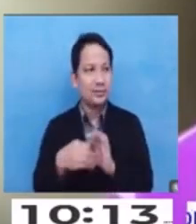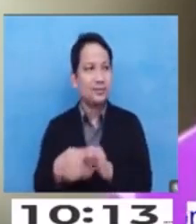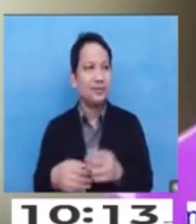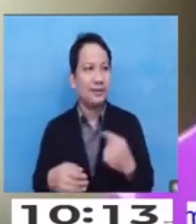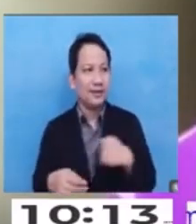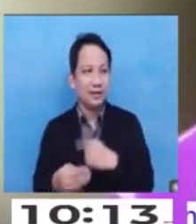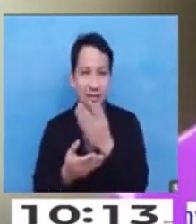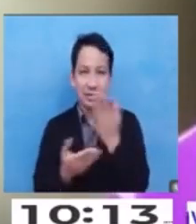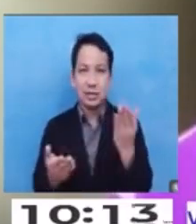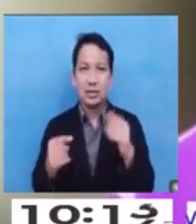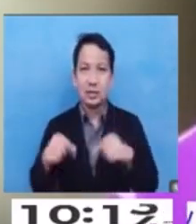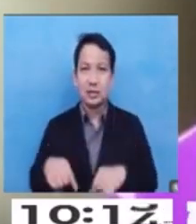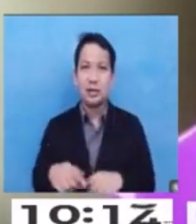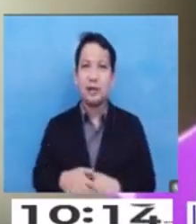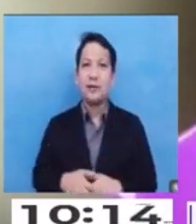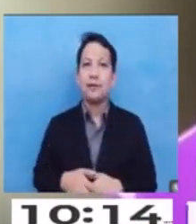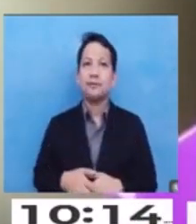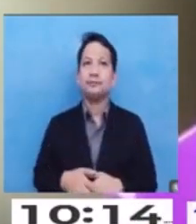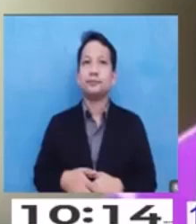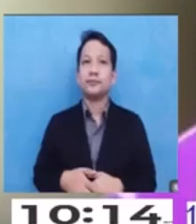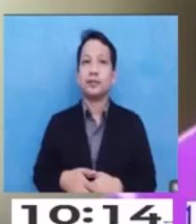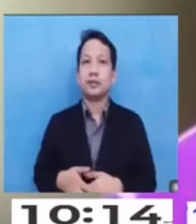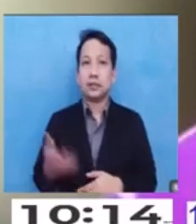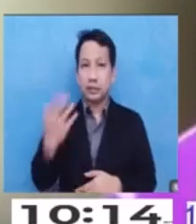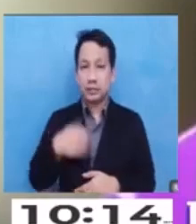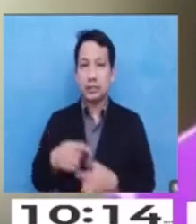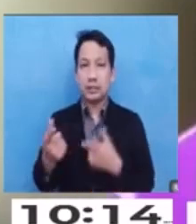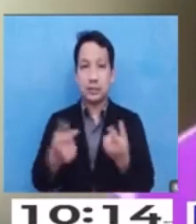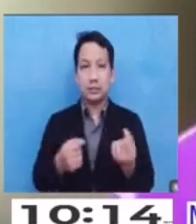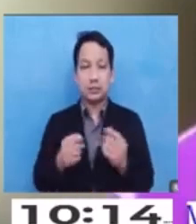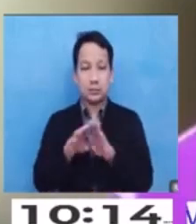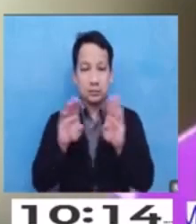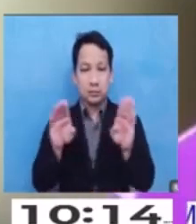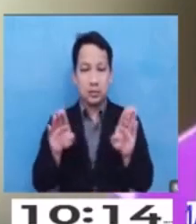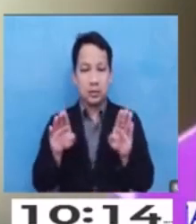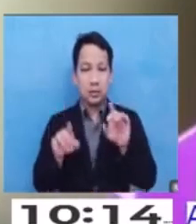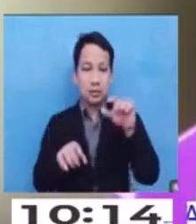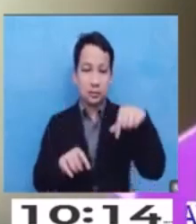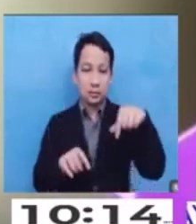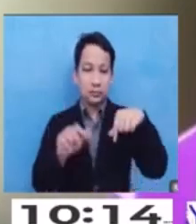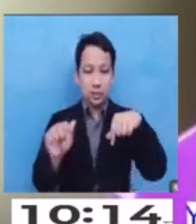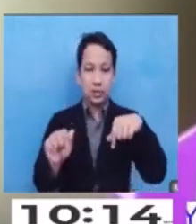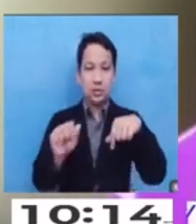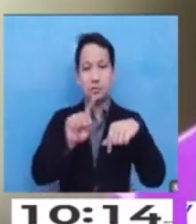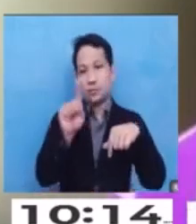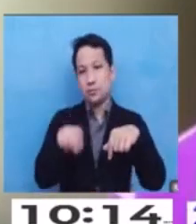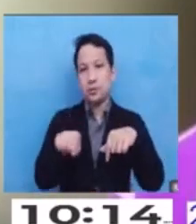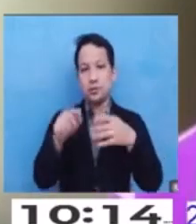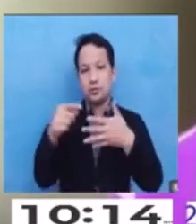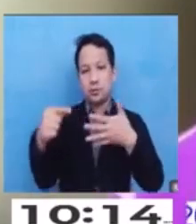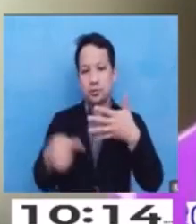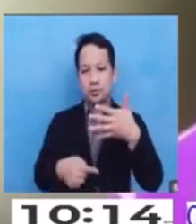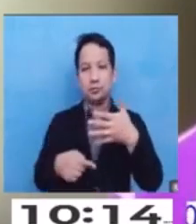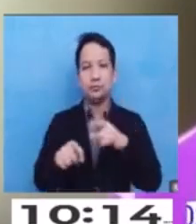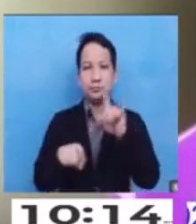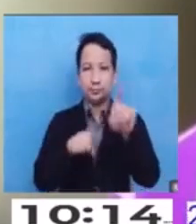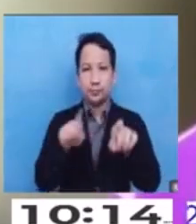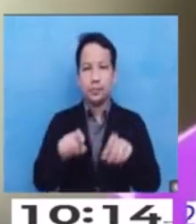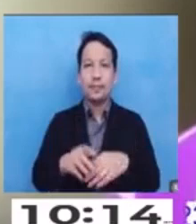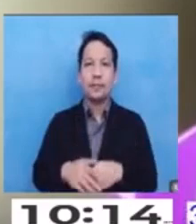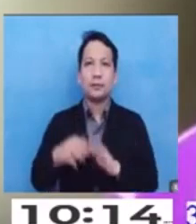briefing. Para po sa maayos na pagsasagawa ng ating open forum, narito po ang ilang mga paalala.